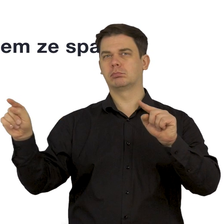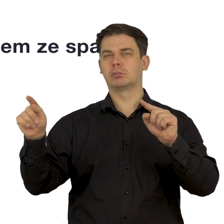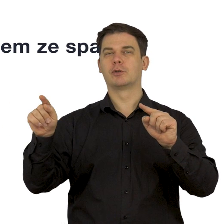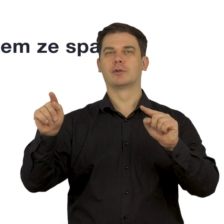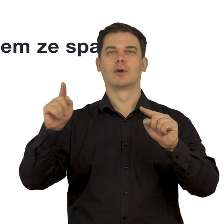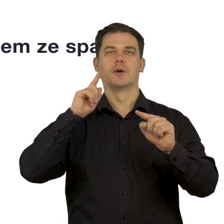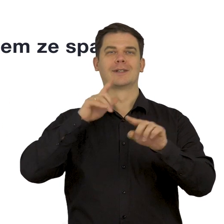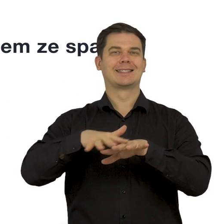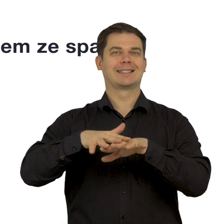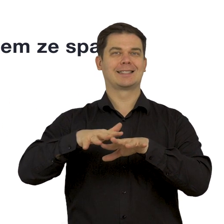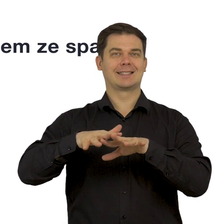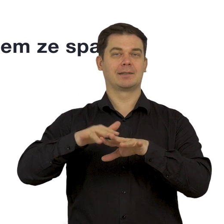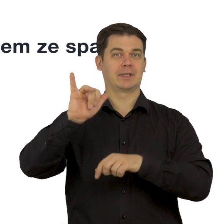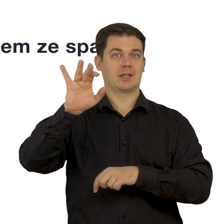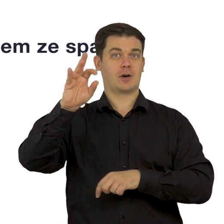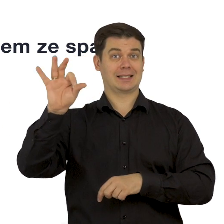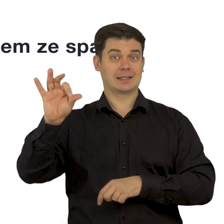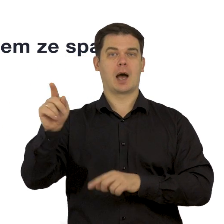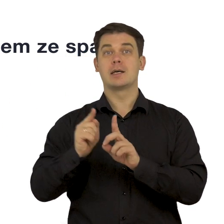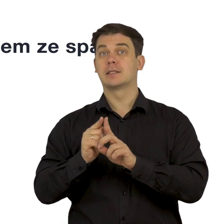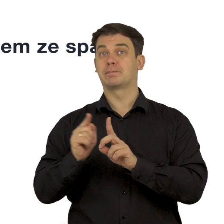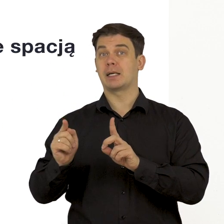nazwa tej sieci, uwzględniając spację.